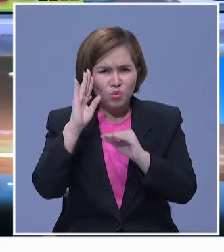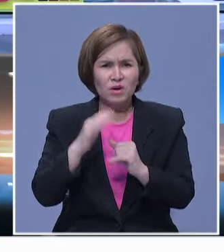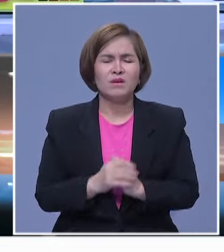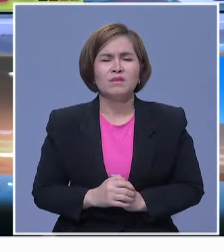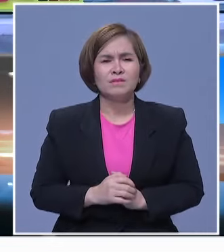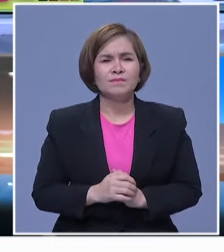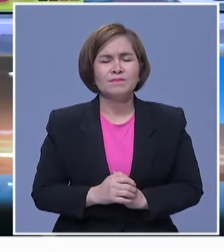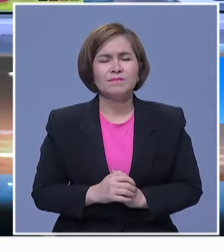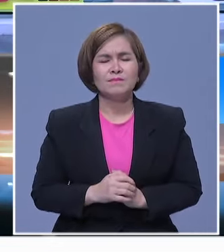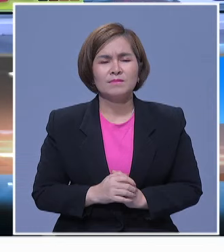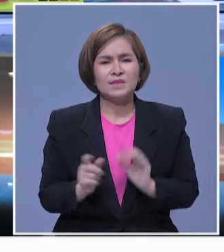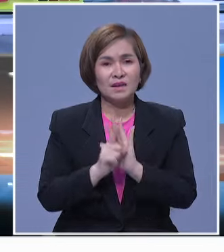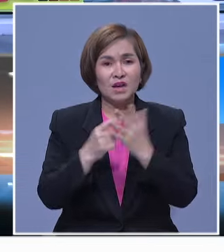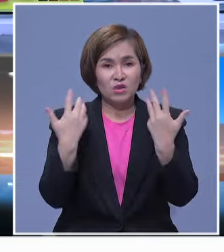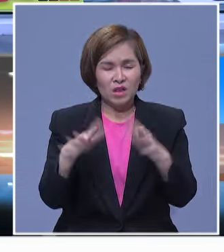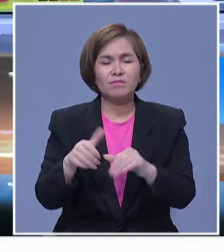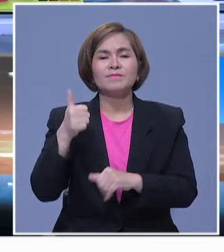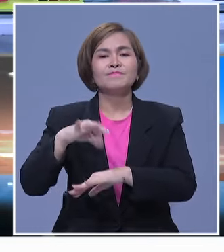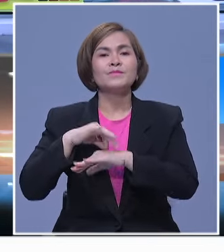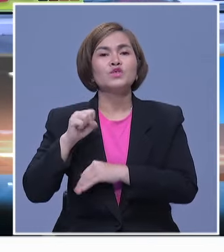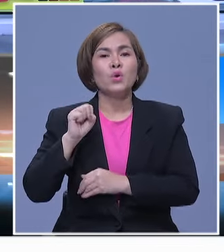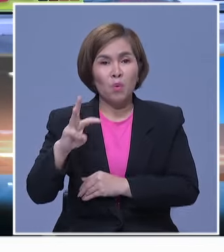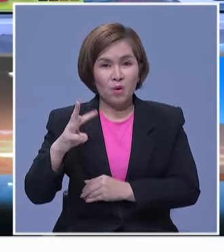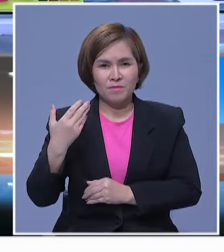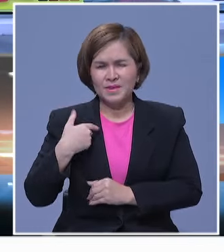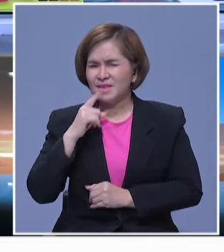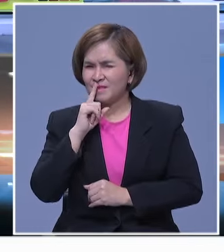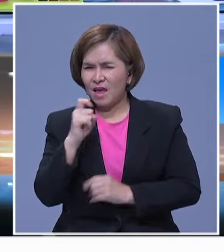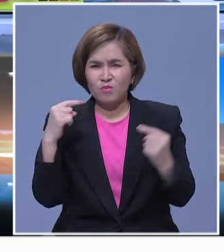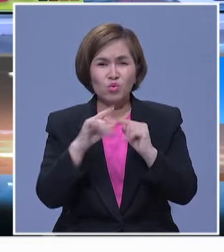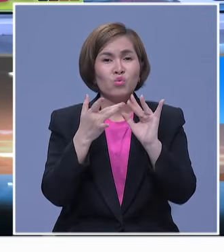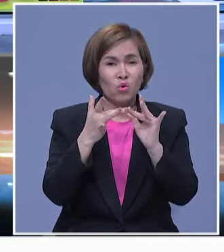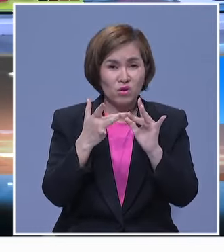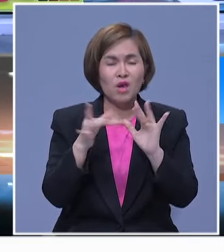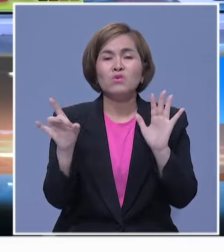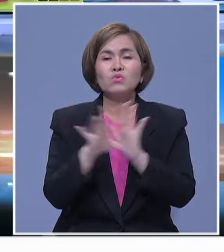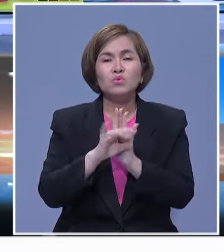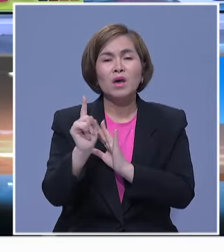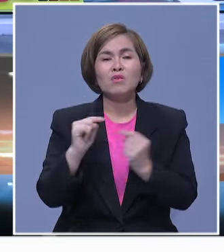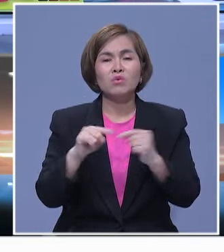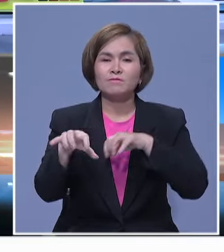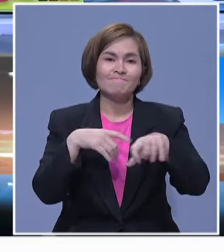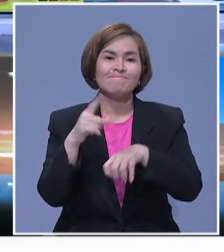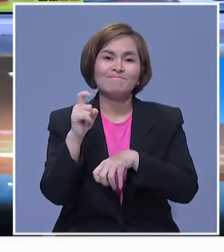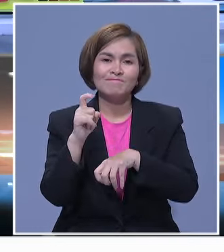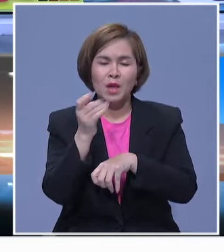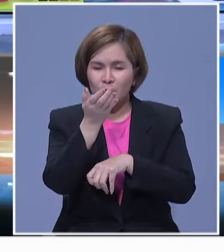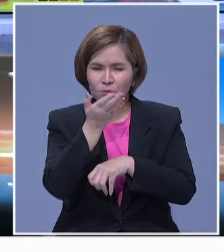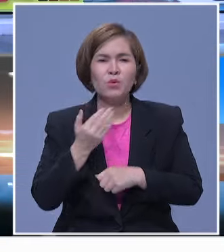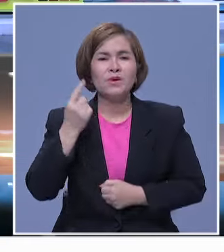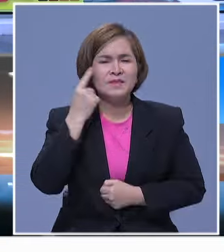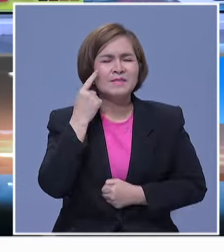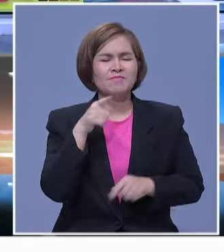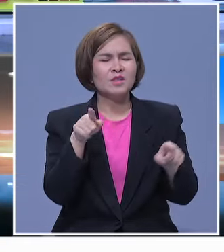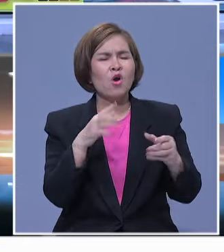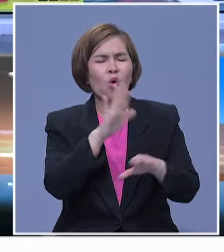ก็หลังจากนั้นท่านก็ได้รับเลือกเป็นสว.มีคนมาตั้งคำถามในโซเชียลเหมือนกันแต่สุดท้ายก็ทำอะไรไม่ได้จึงคิดว่าเรื่องนี้ไม่ต่